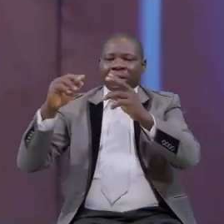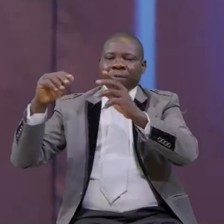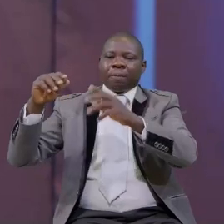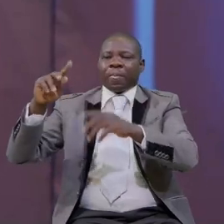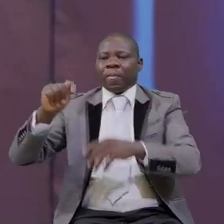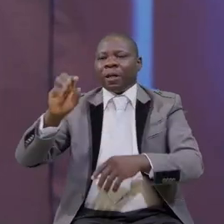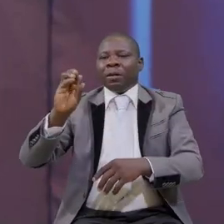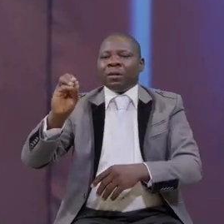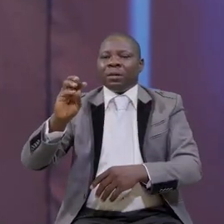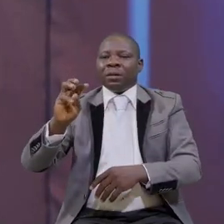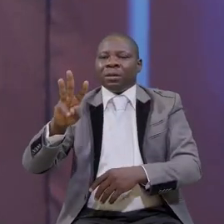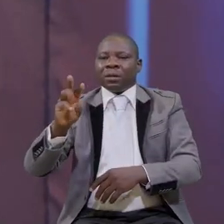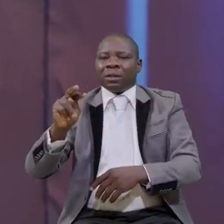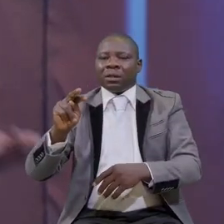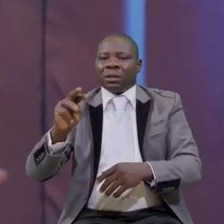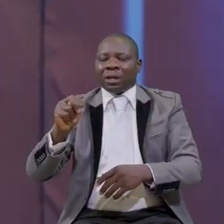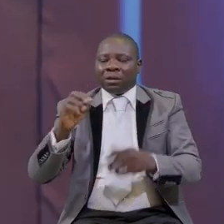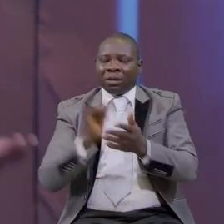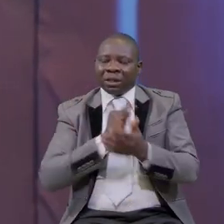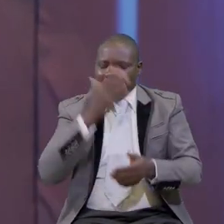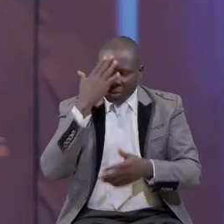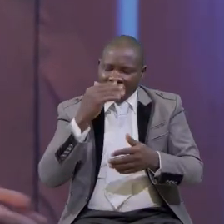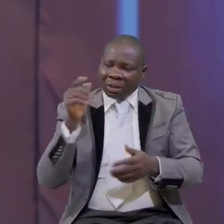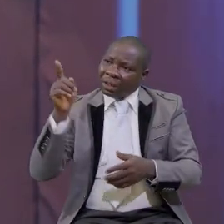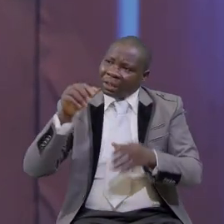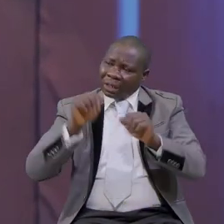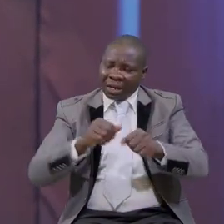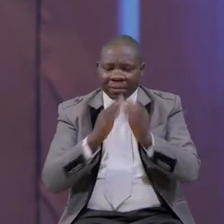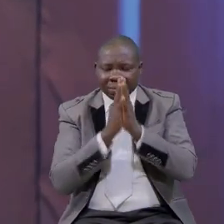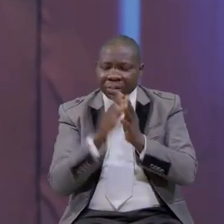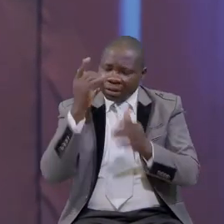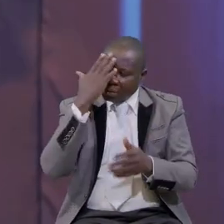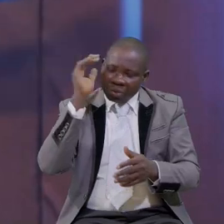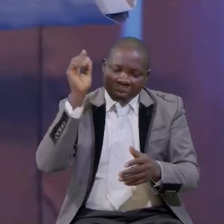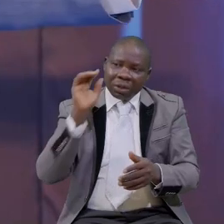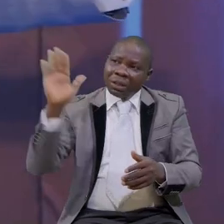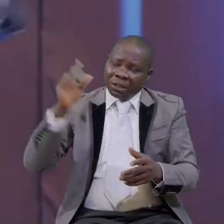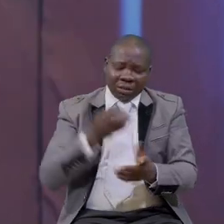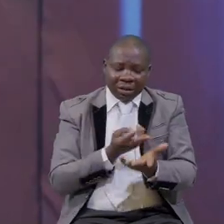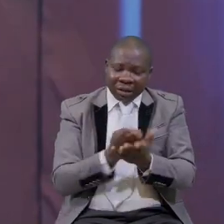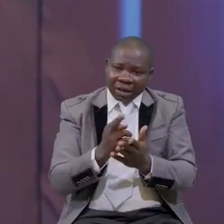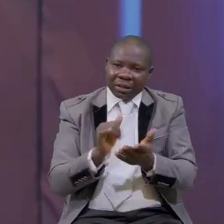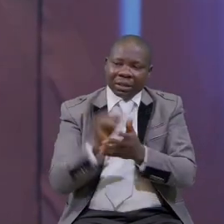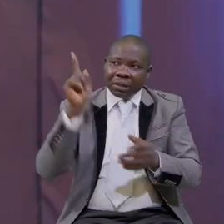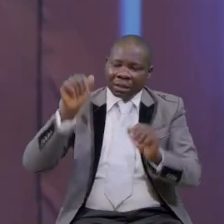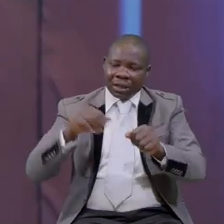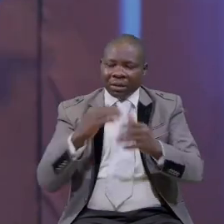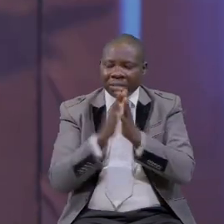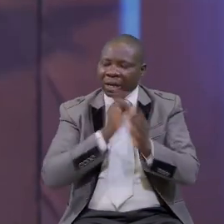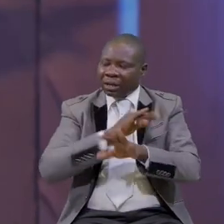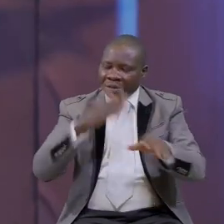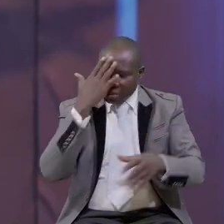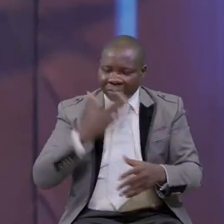quelqu'un qui savait comment prier. Moi, je ne connaissais, je ne savais pas que je pouvais prier. Et j'amenais